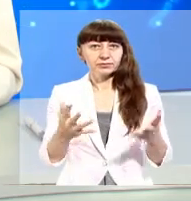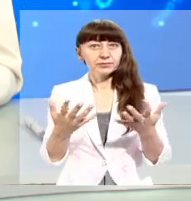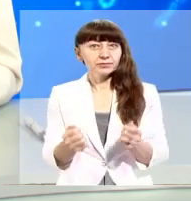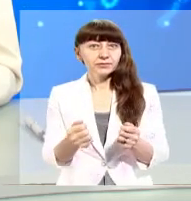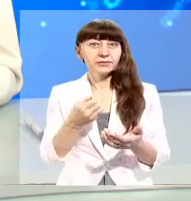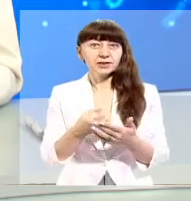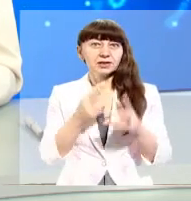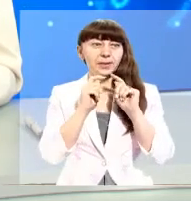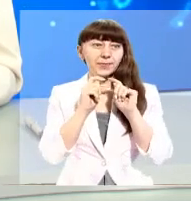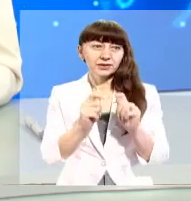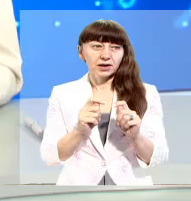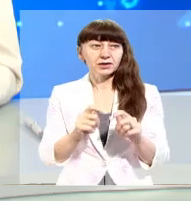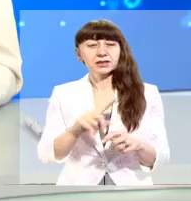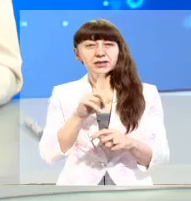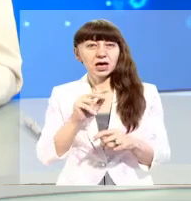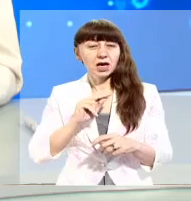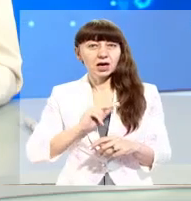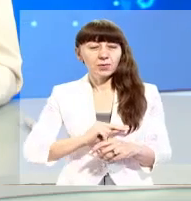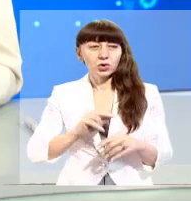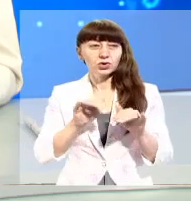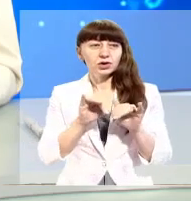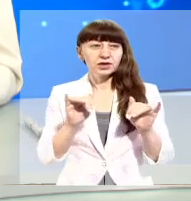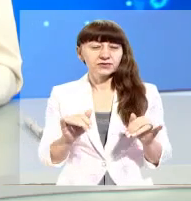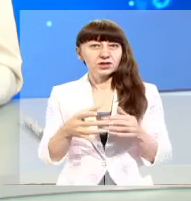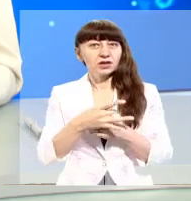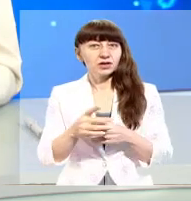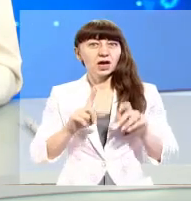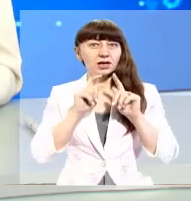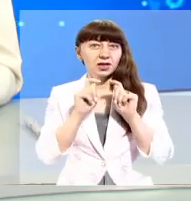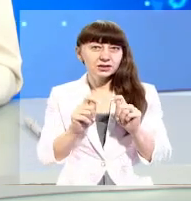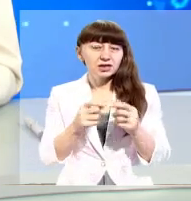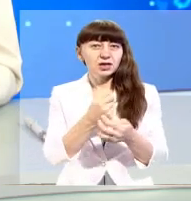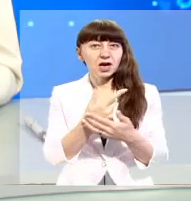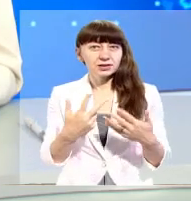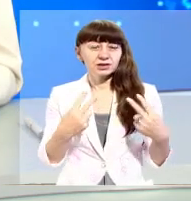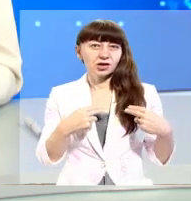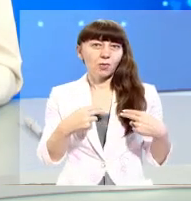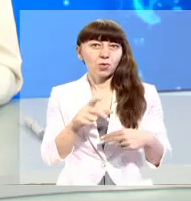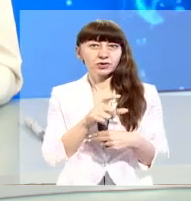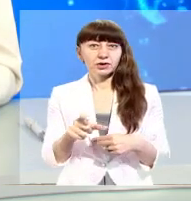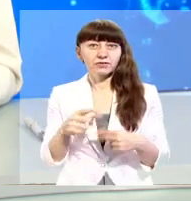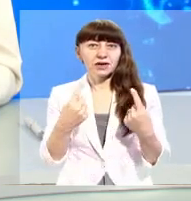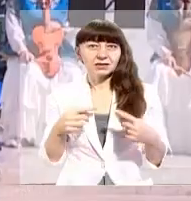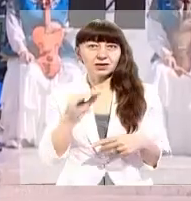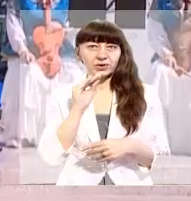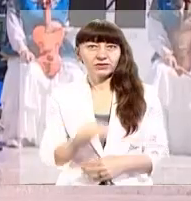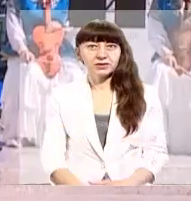получила ценные подарки. За особый вклад в развитие района наградили ряд сотрудников разных сфер деятельности.